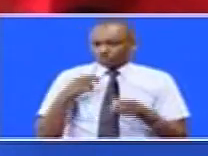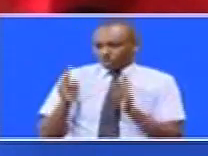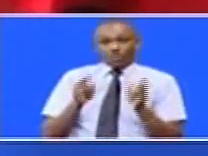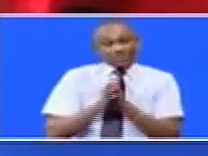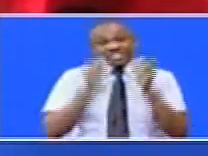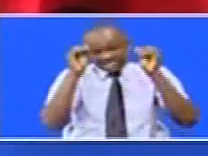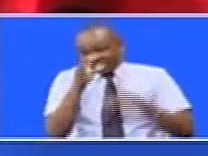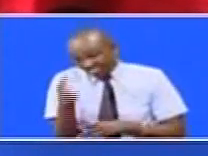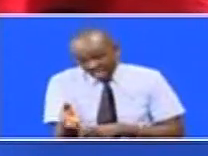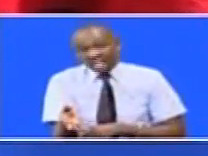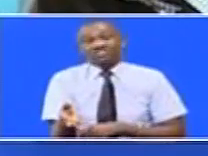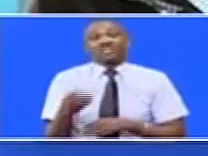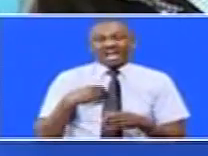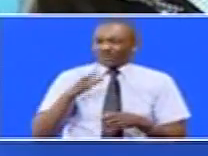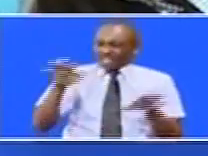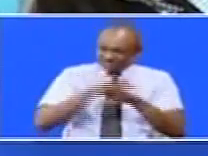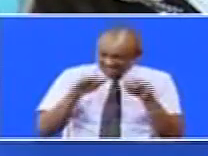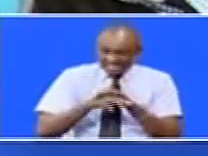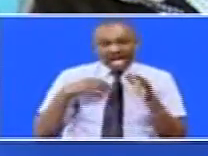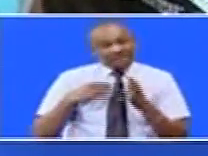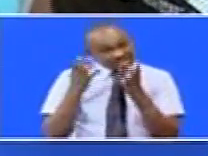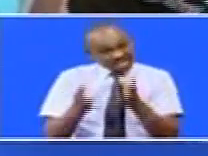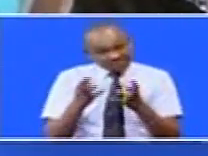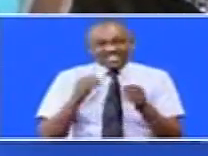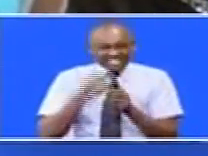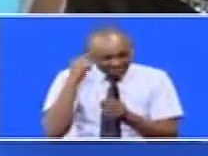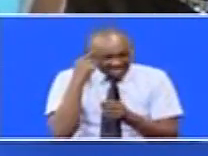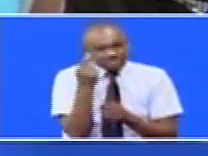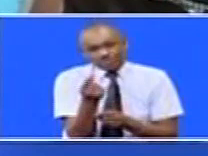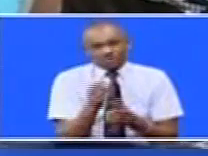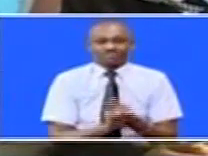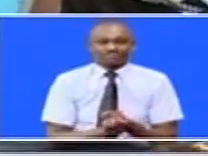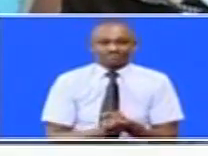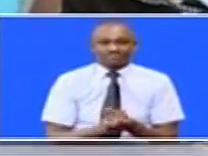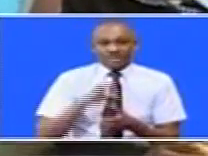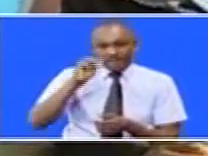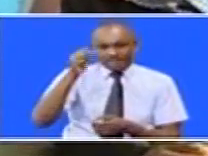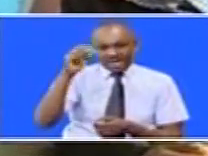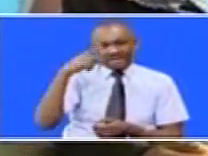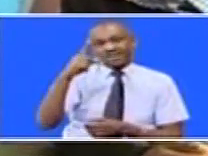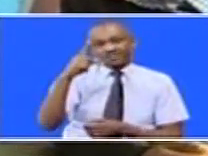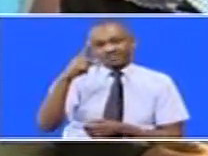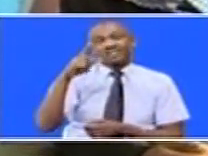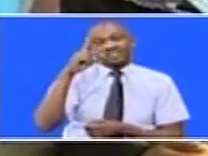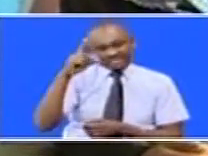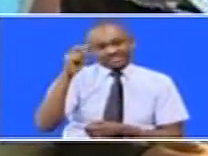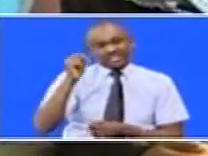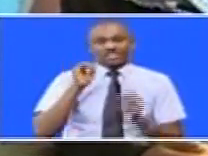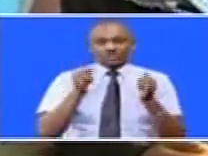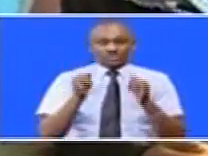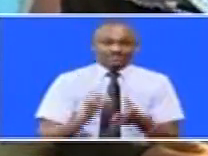walimu wapya, na haya yote yana uzito wake kwenye akili changa. Mark Namaswa, KTN News.